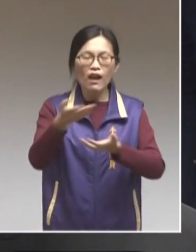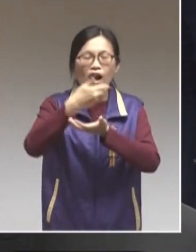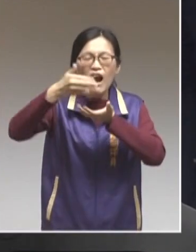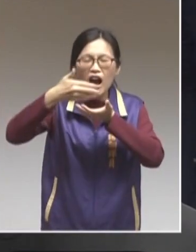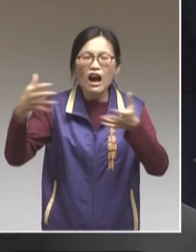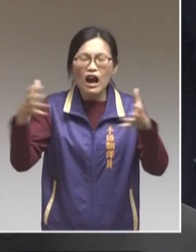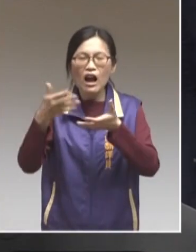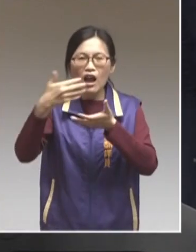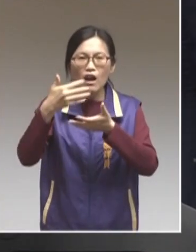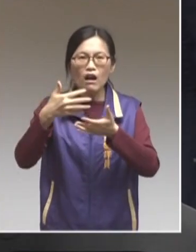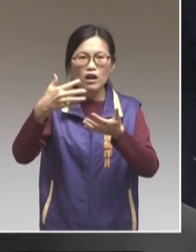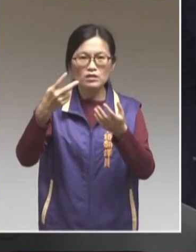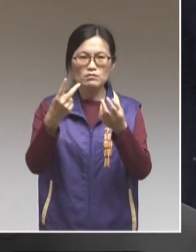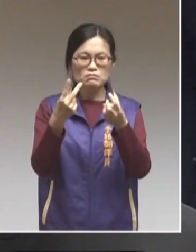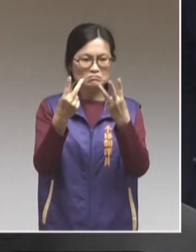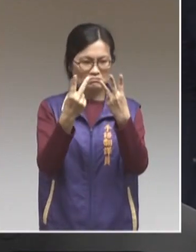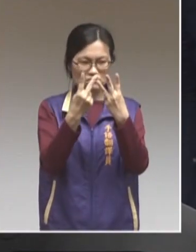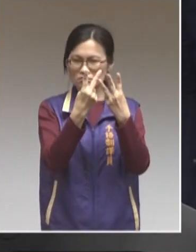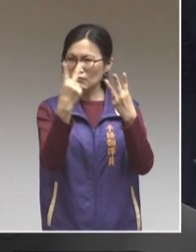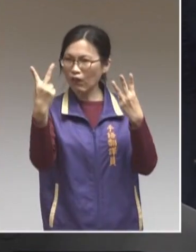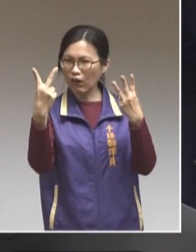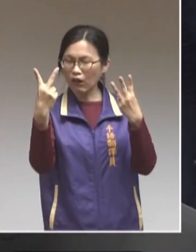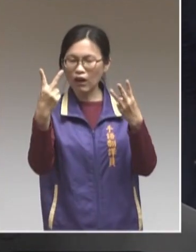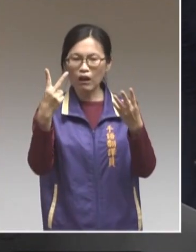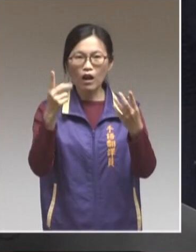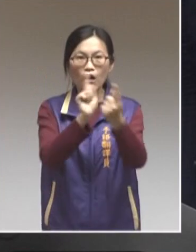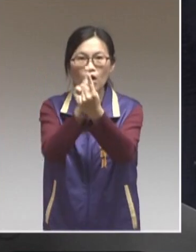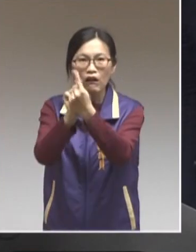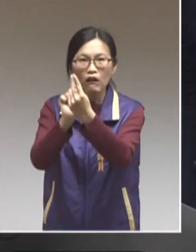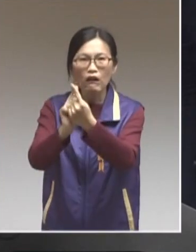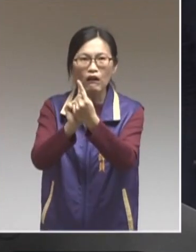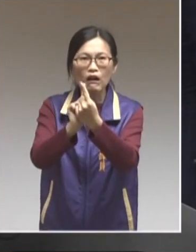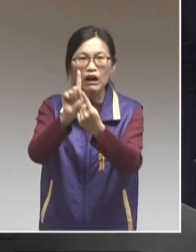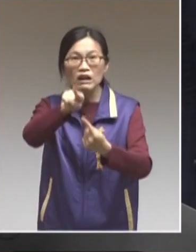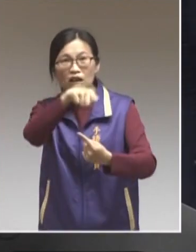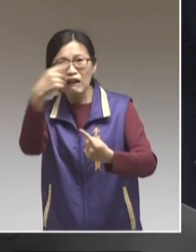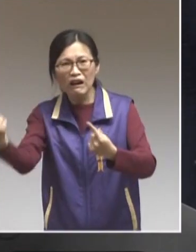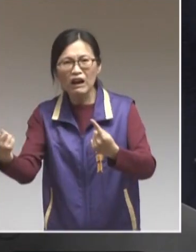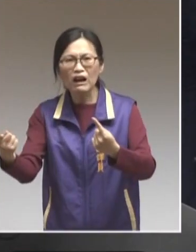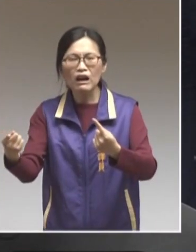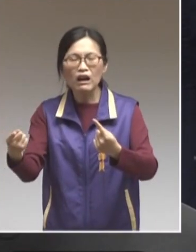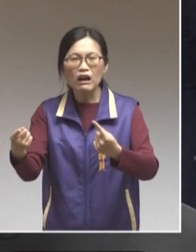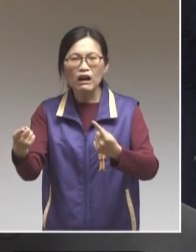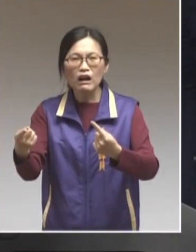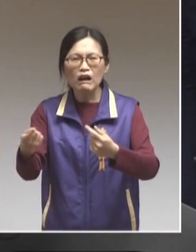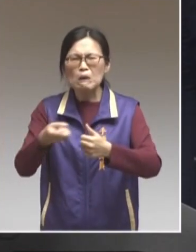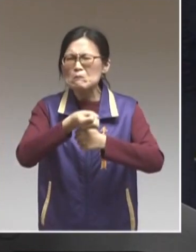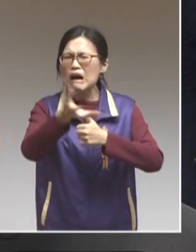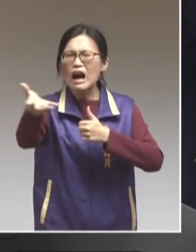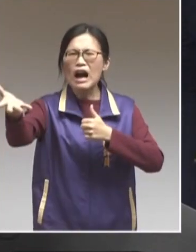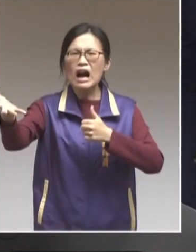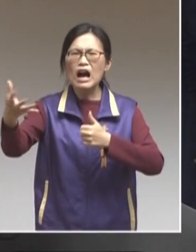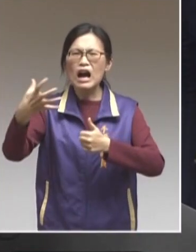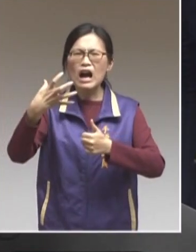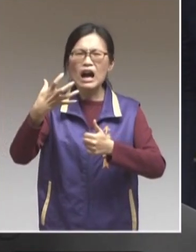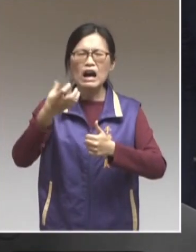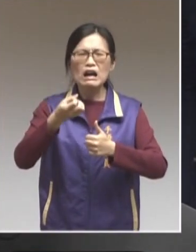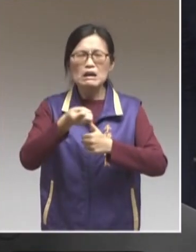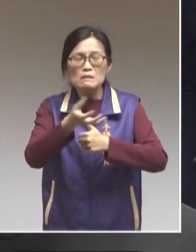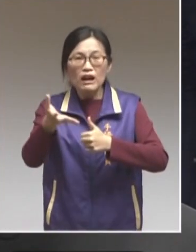2位基本上在接触之后，不久就有传染力，在有可传染期的部